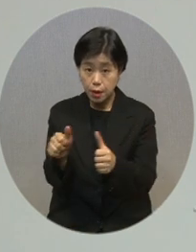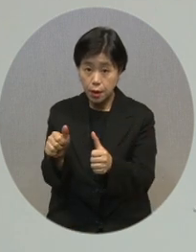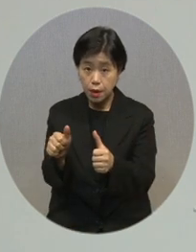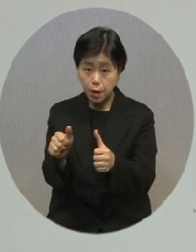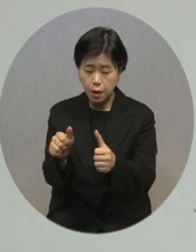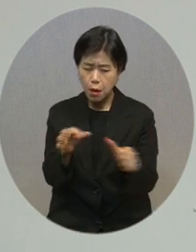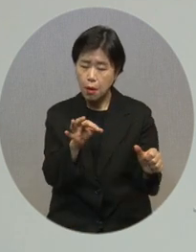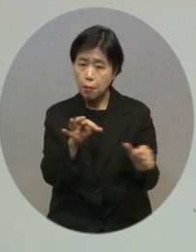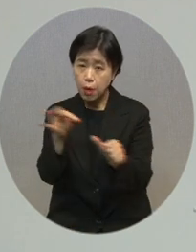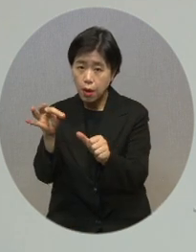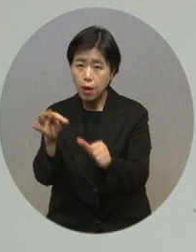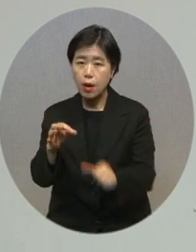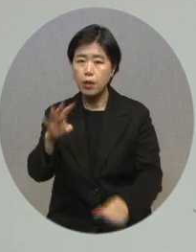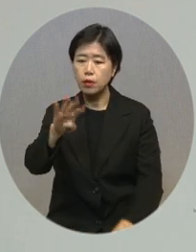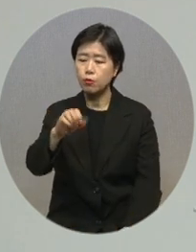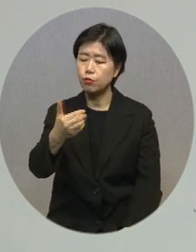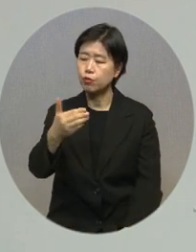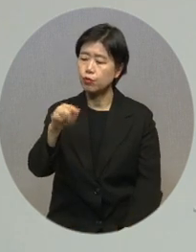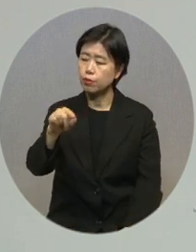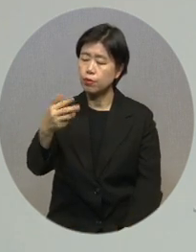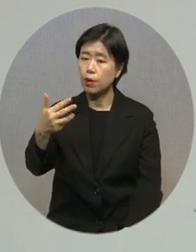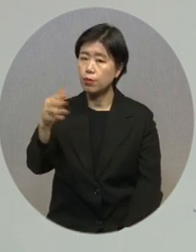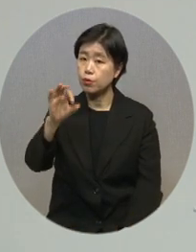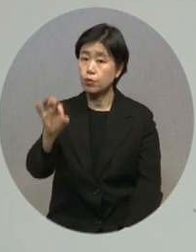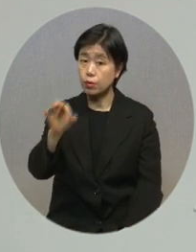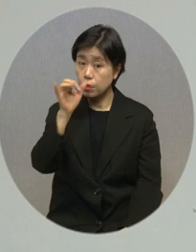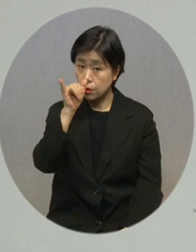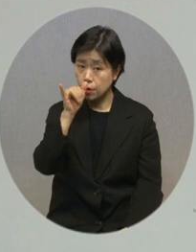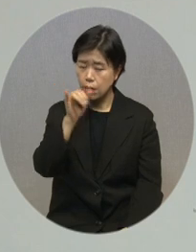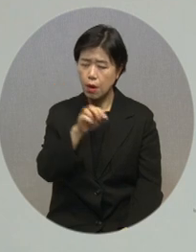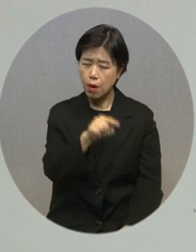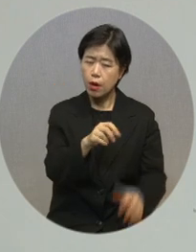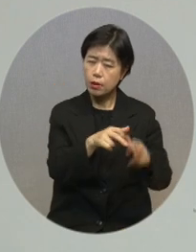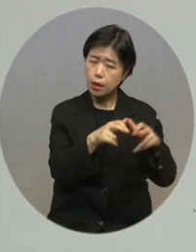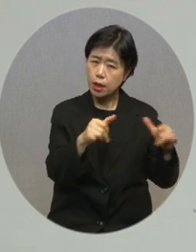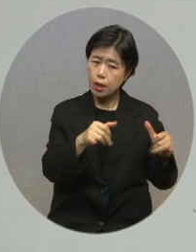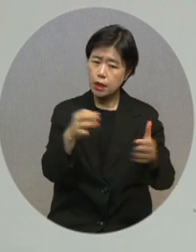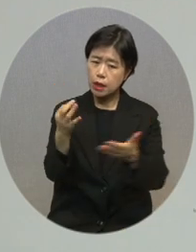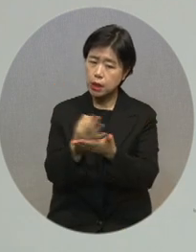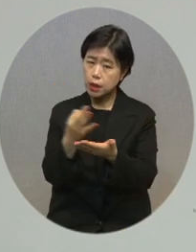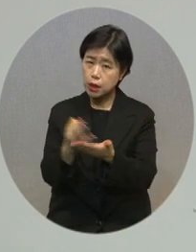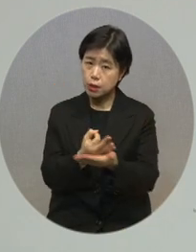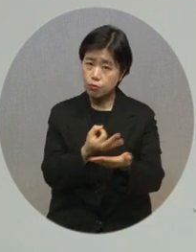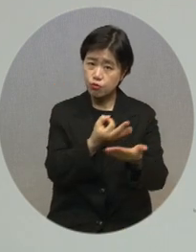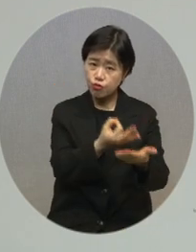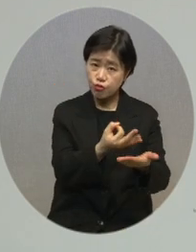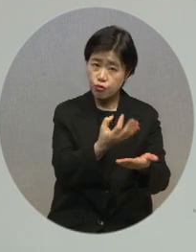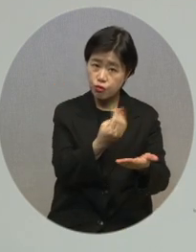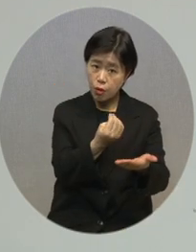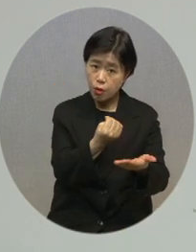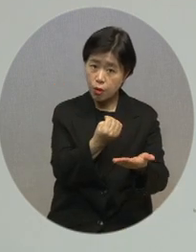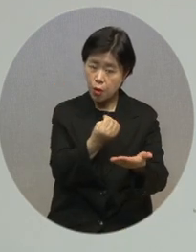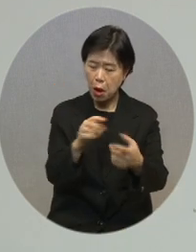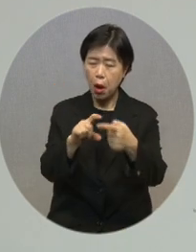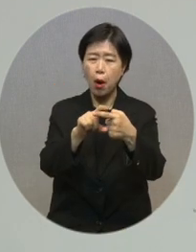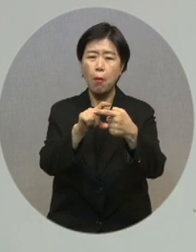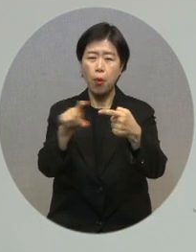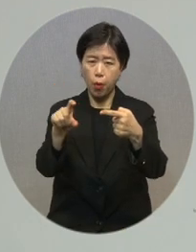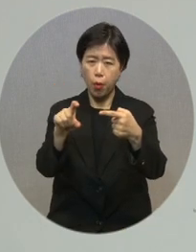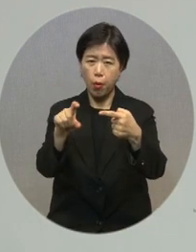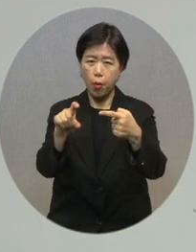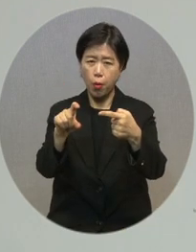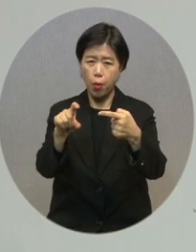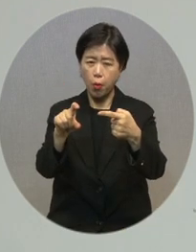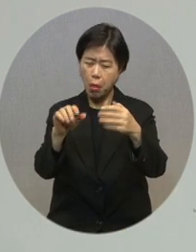고용률은 한 49.8% 정도 되고 임금 수준은 그러니까 평균에 한66% 정도